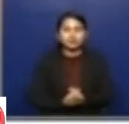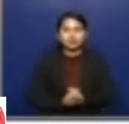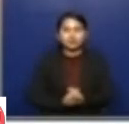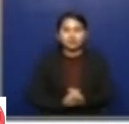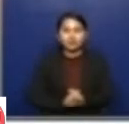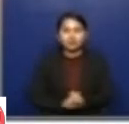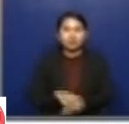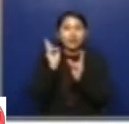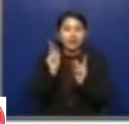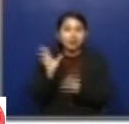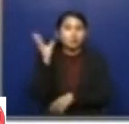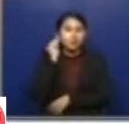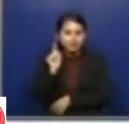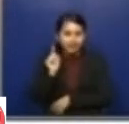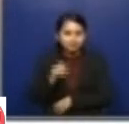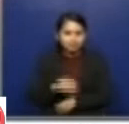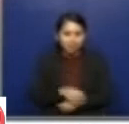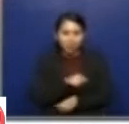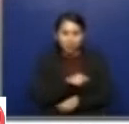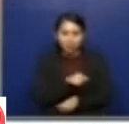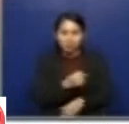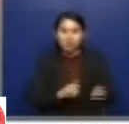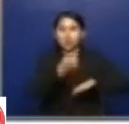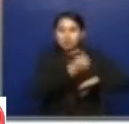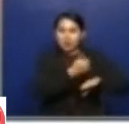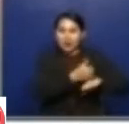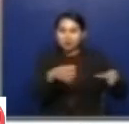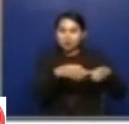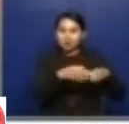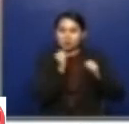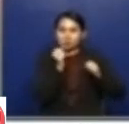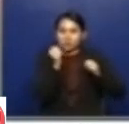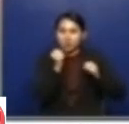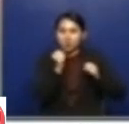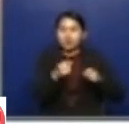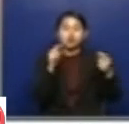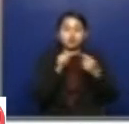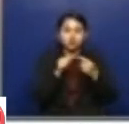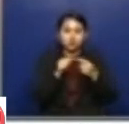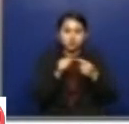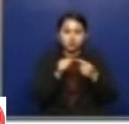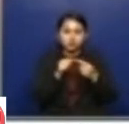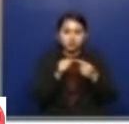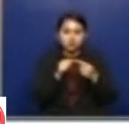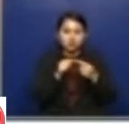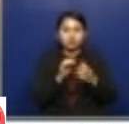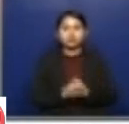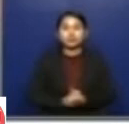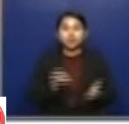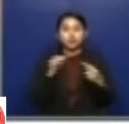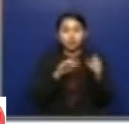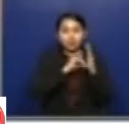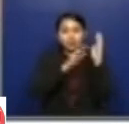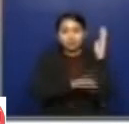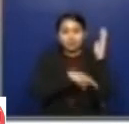ได้ยินข่าวการอุ้มและข่มขู่แกนนำต่อต้านเหมืองหินปูนที่จังหวัดพัทลุง